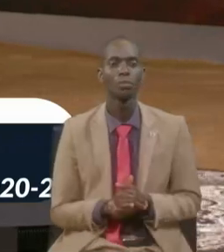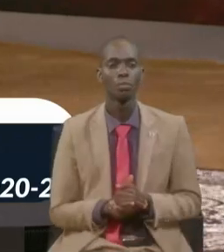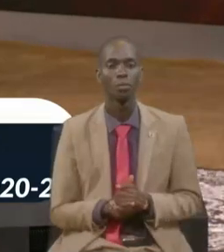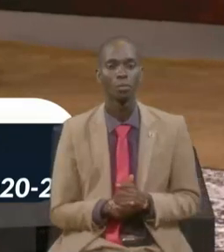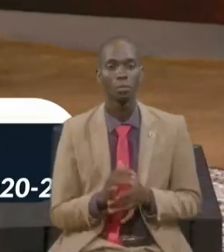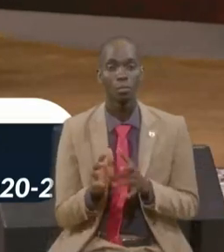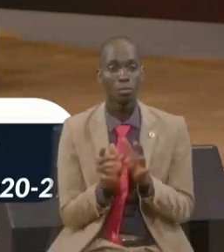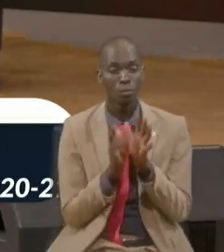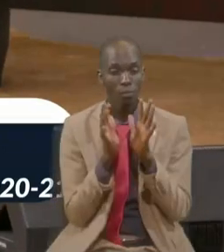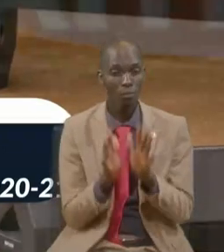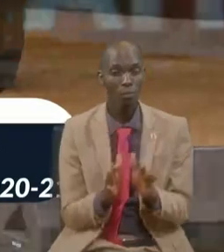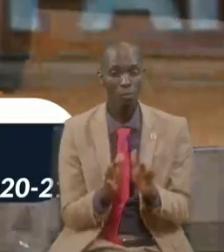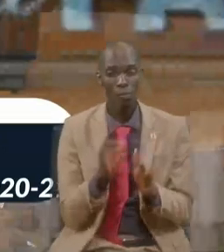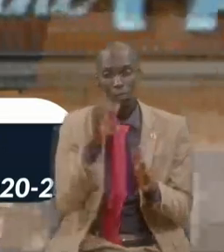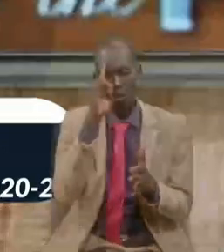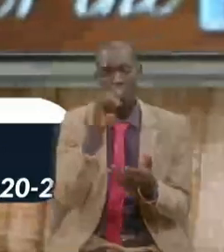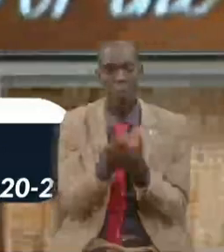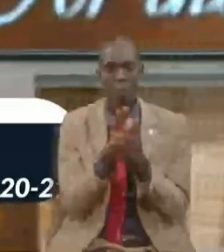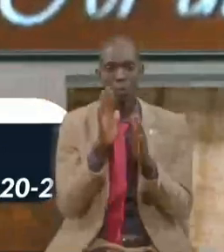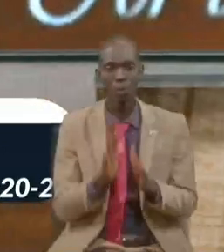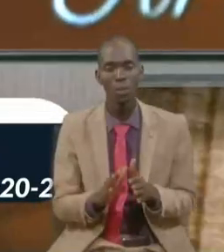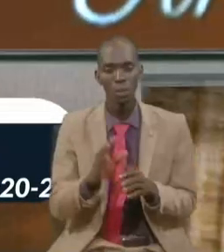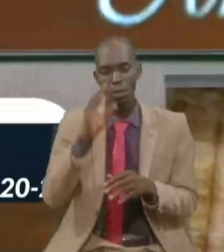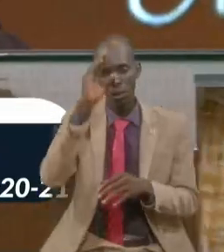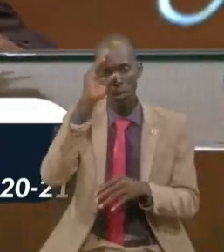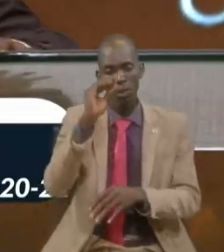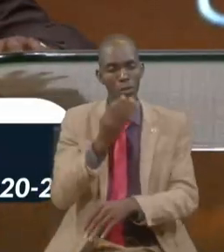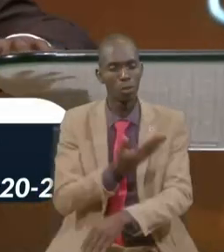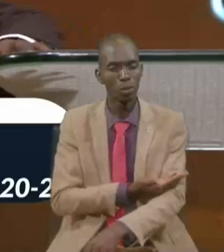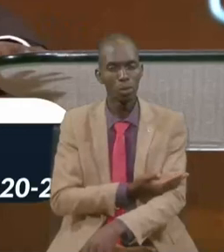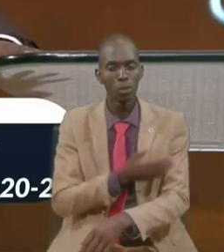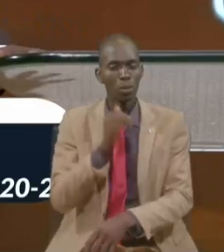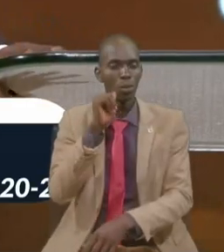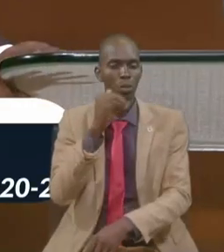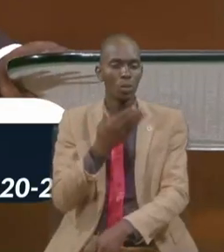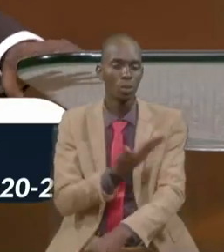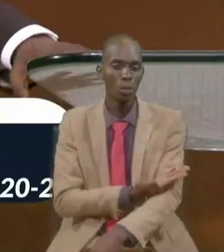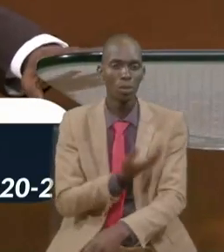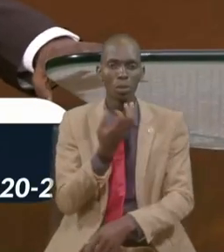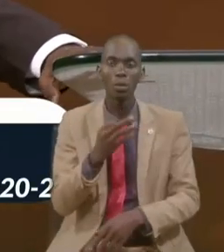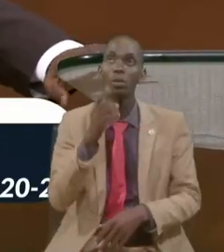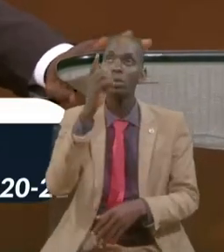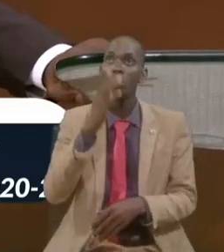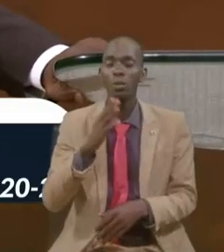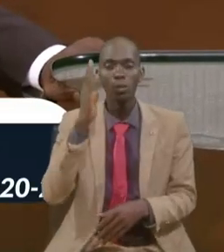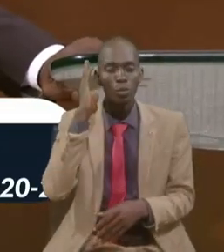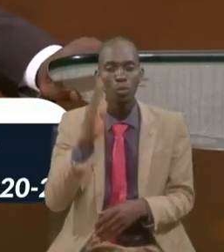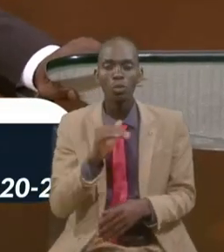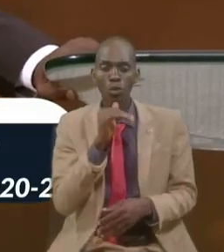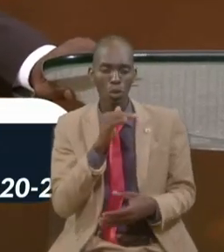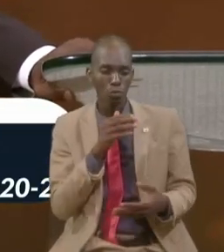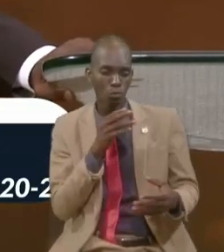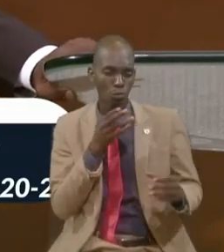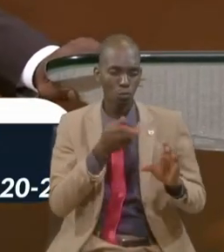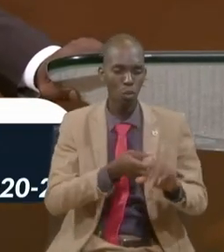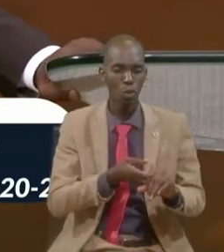Chrétien, croyant, fils, fille de Dieu, vous ne devez